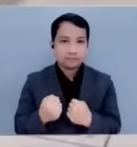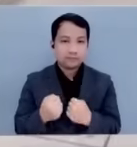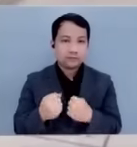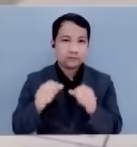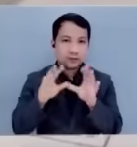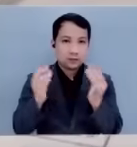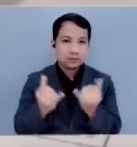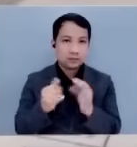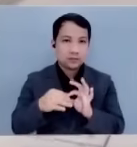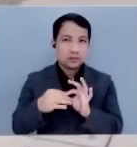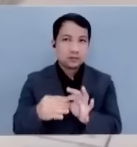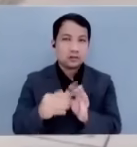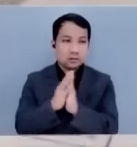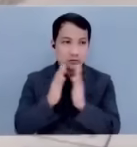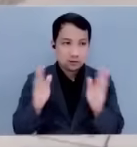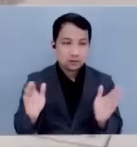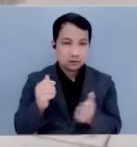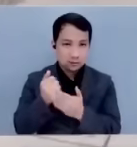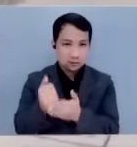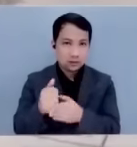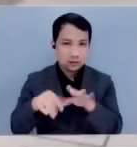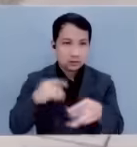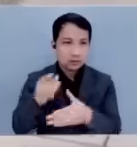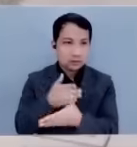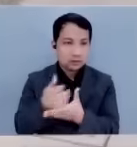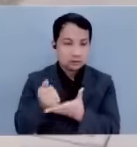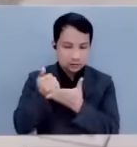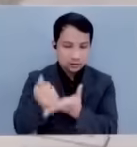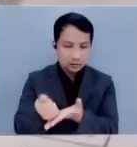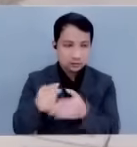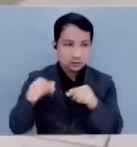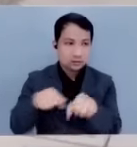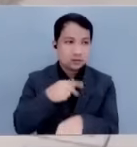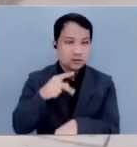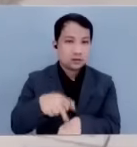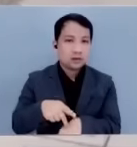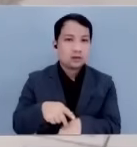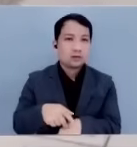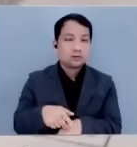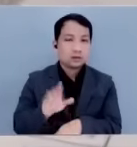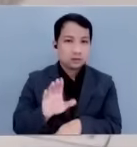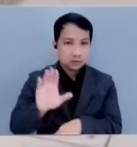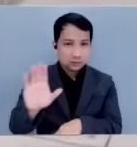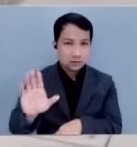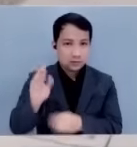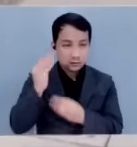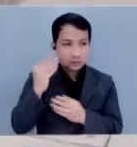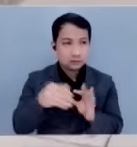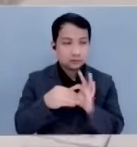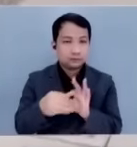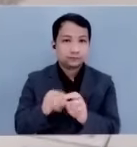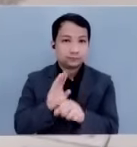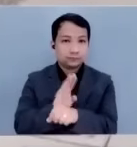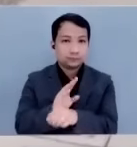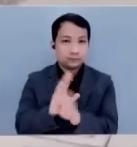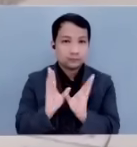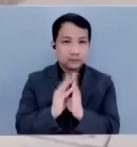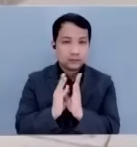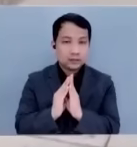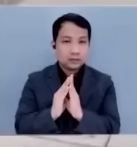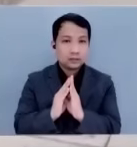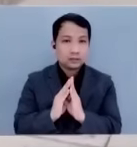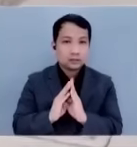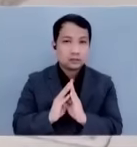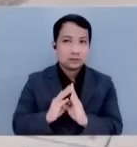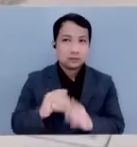manufacturing na inaasahang malaki raw yung maibibigay na tulong sa ating bansa. Bukod dito, sa kanya namang talumpati sa business forum, ipinagmalaki ni Pangulong